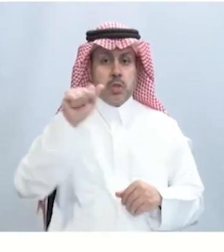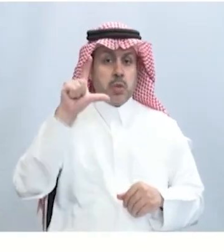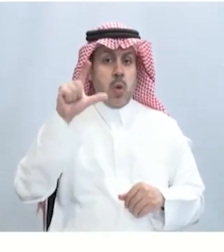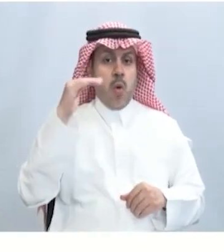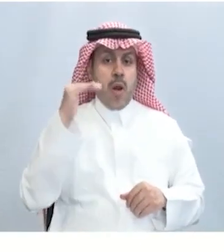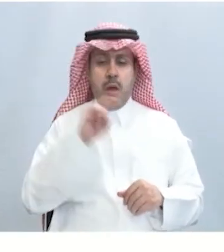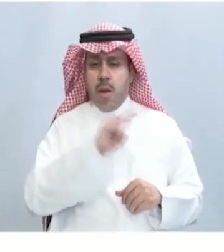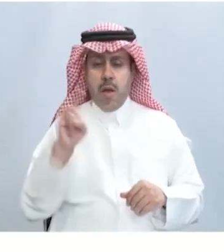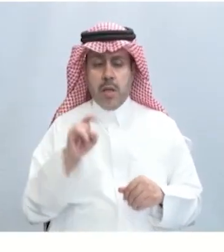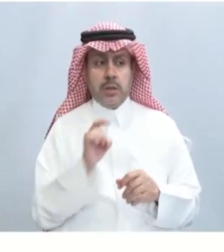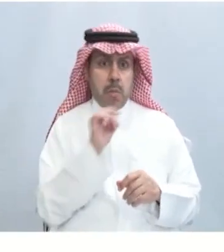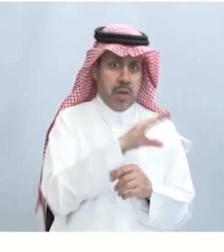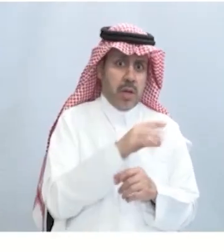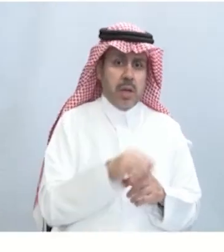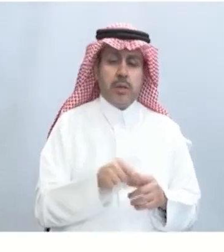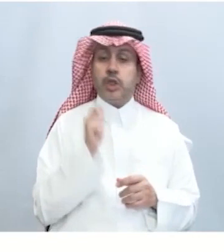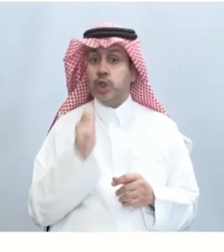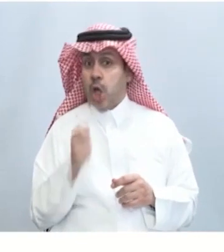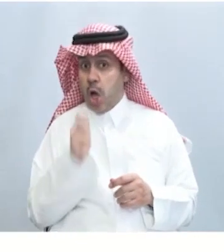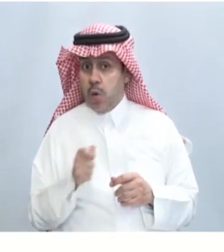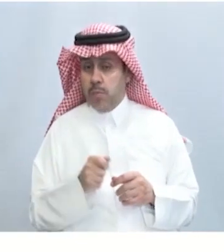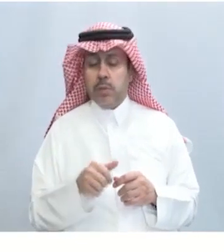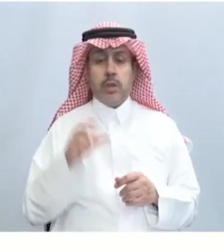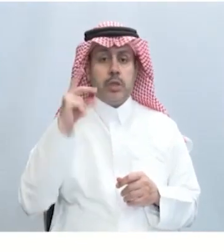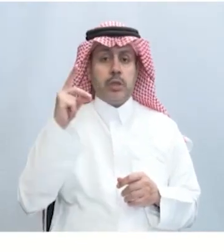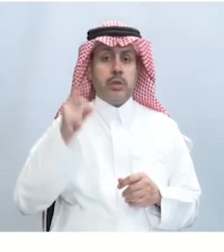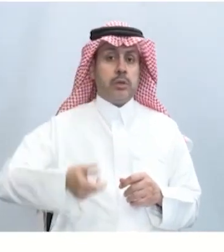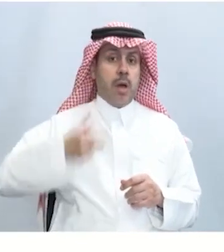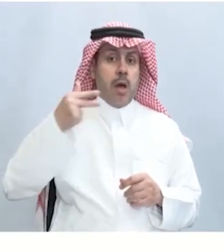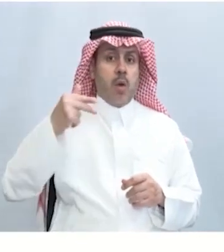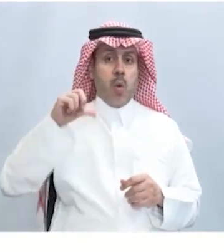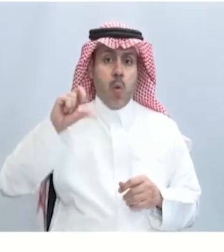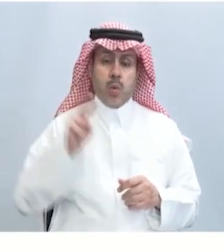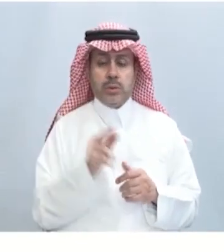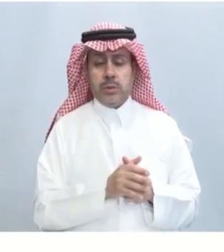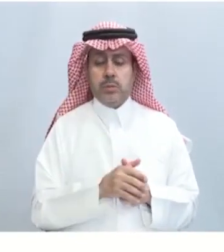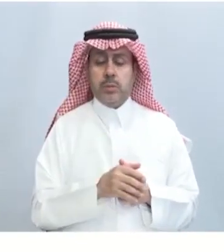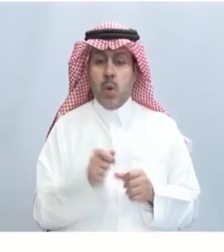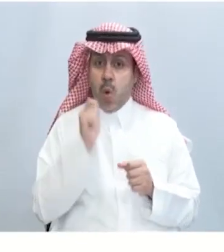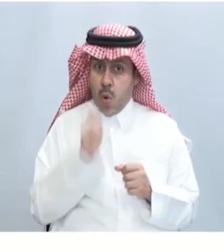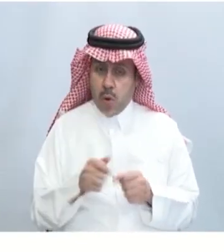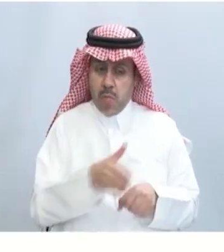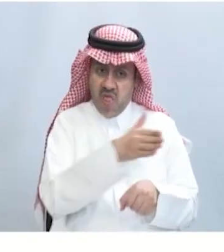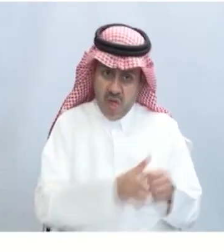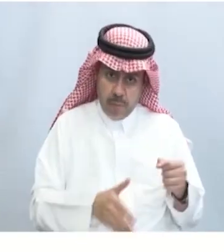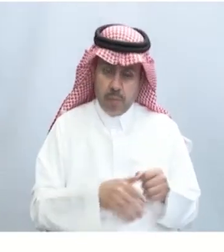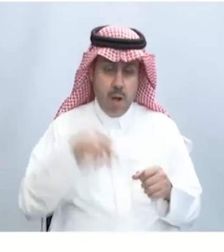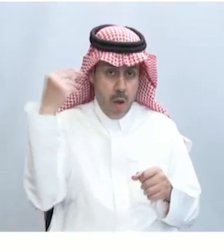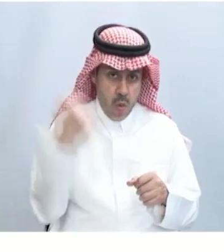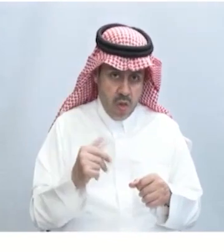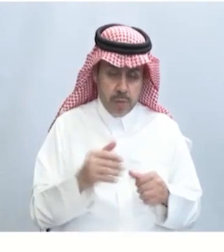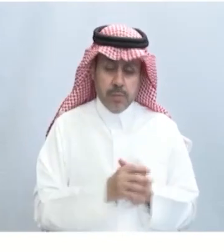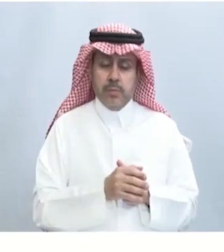يخرجه عن حقيقته من انه تحاكم الى الطاغوت ثم الحكم الذي عينوه من الذبح او الضرب